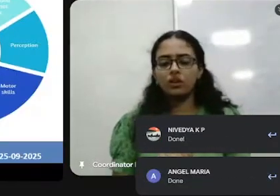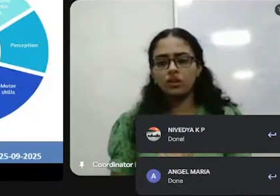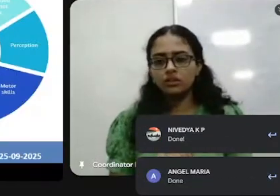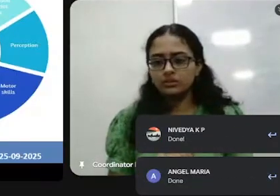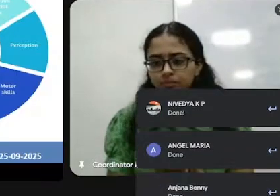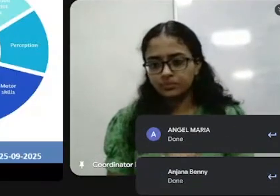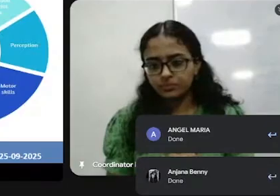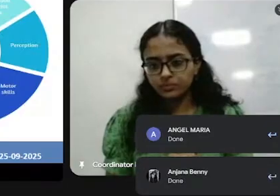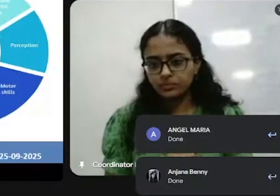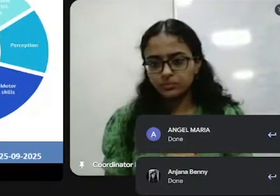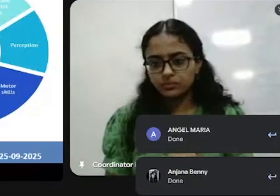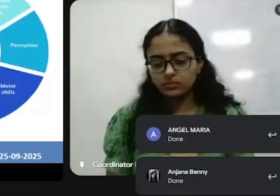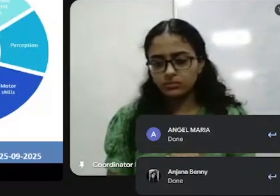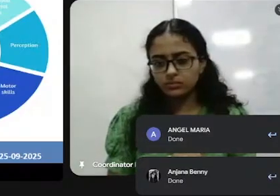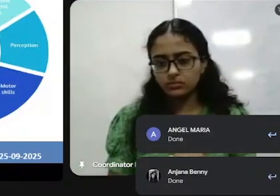ബുദ്ധിമുട്ടുകൾ നമ്മൾ മനസ്സിലാക്കുക.